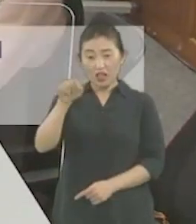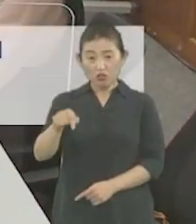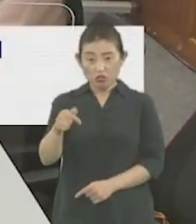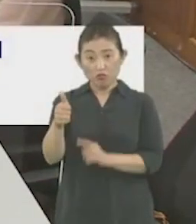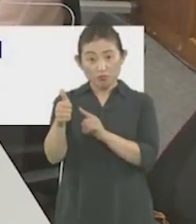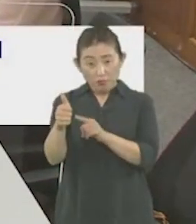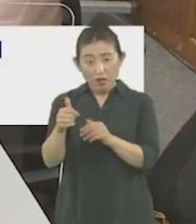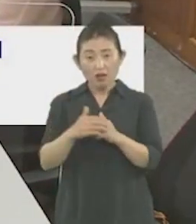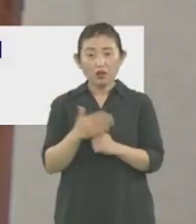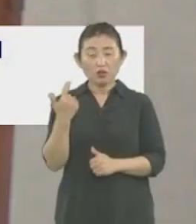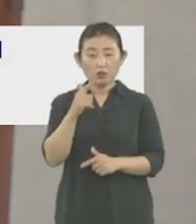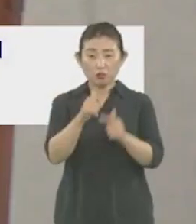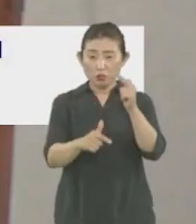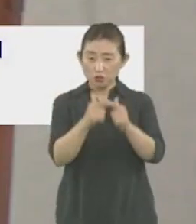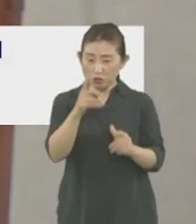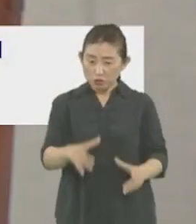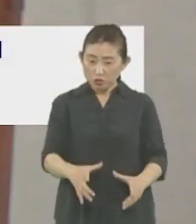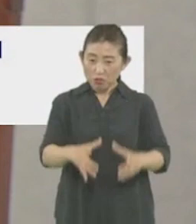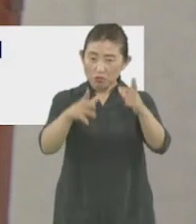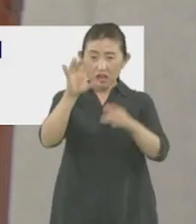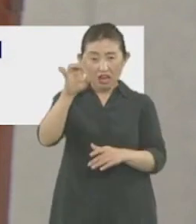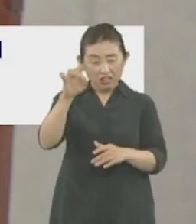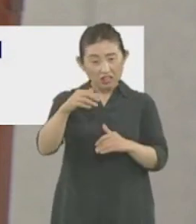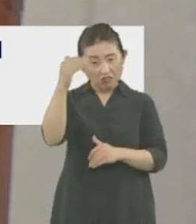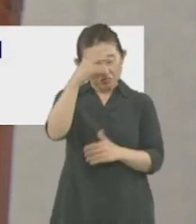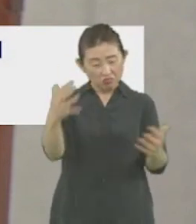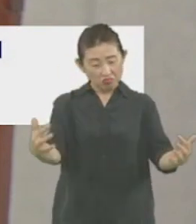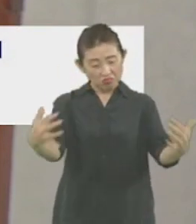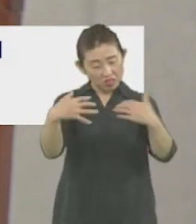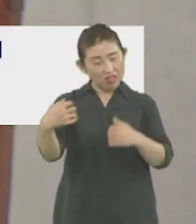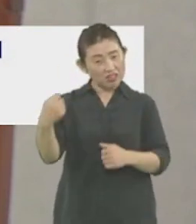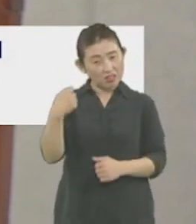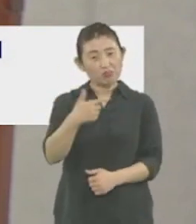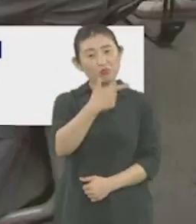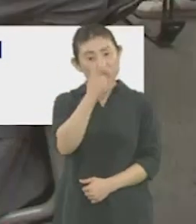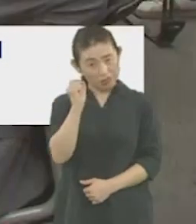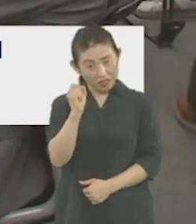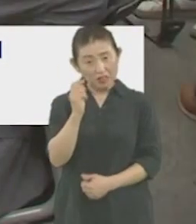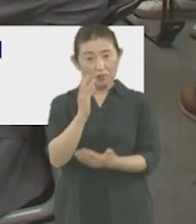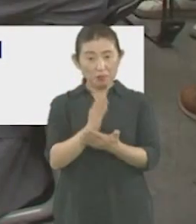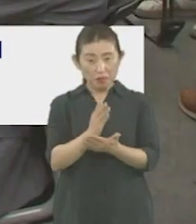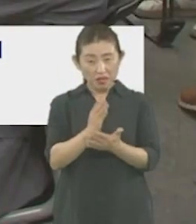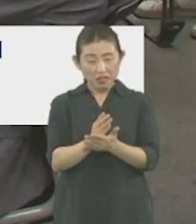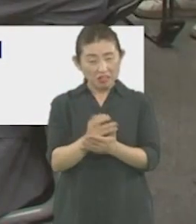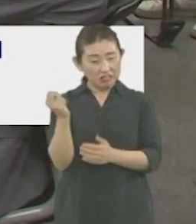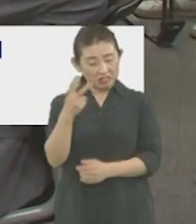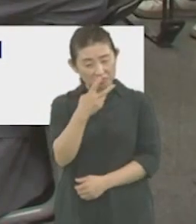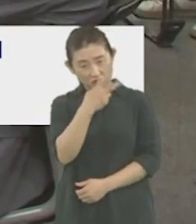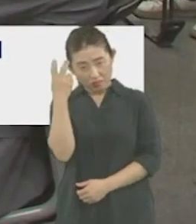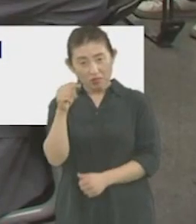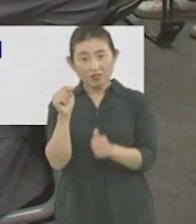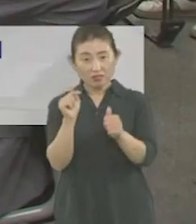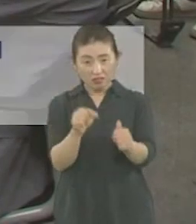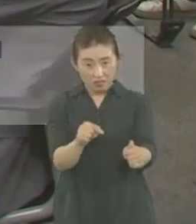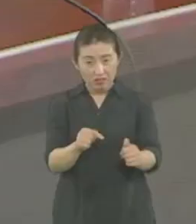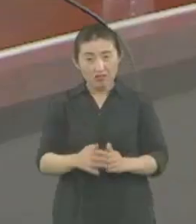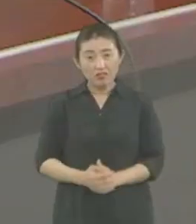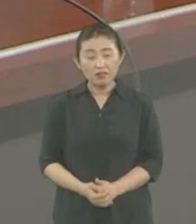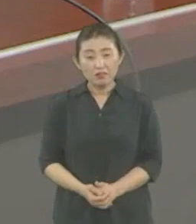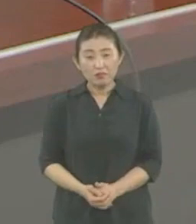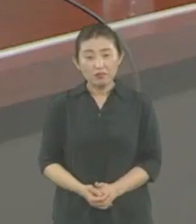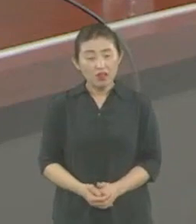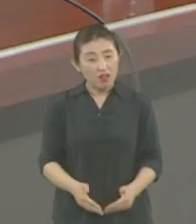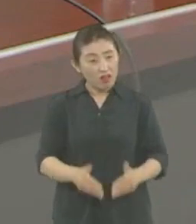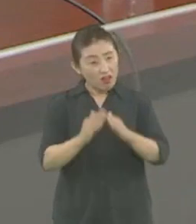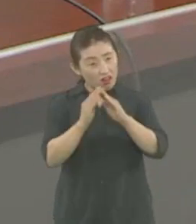대전시장 당선인이 목조 전망대만으로는 관광 랜드마크화가 어렵다며 원점 재검토를 지시하면서 건립